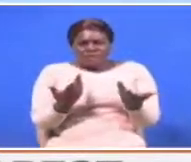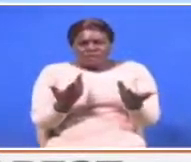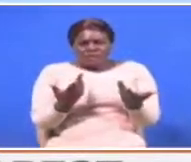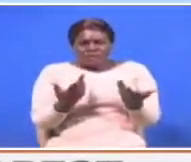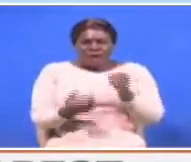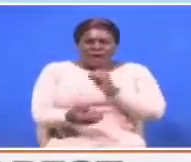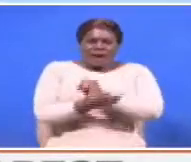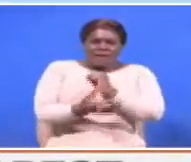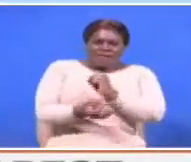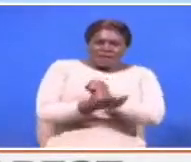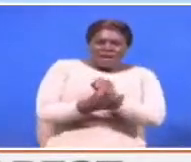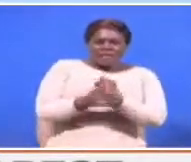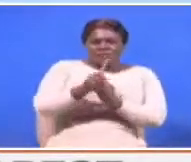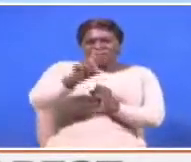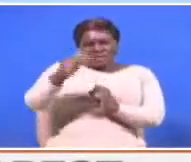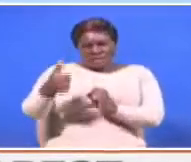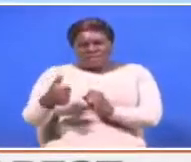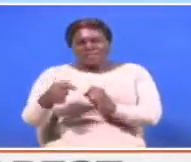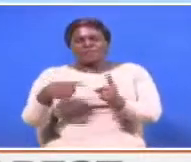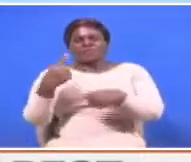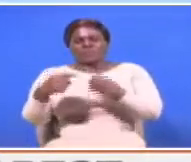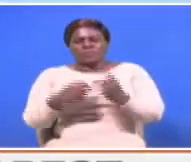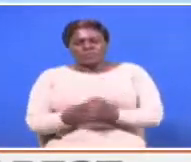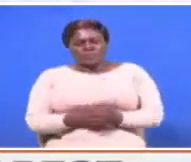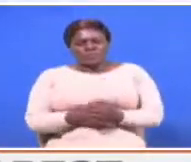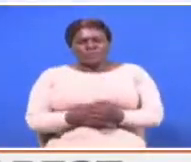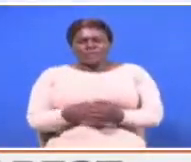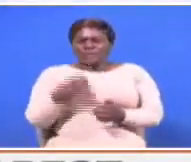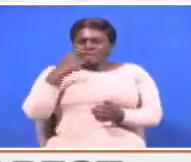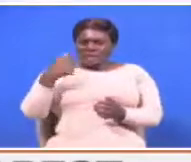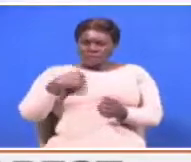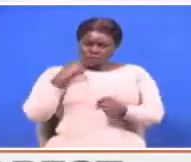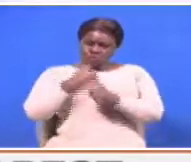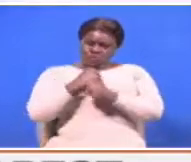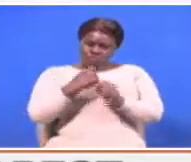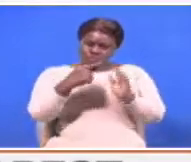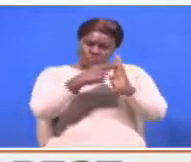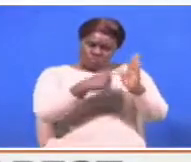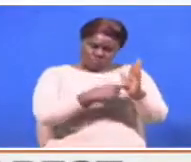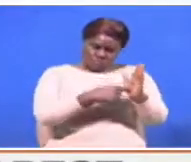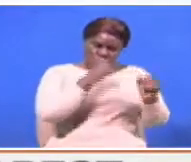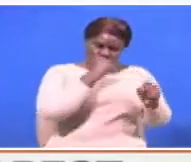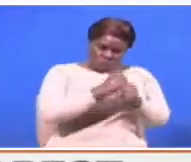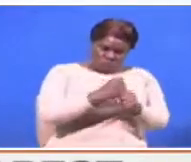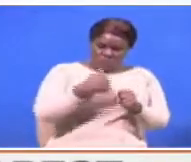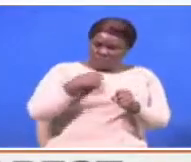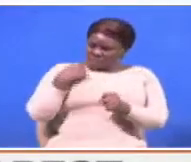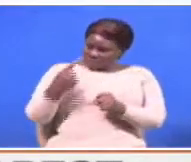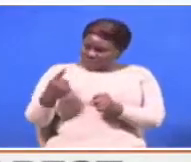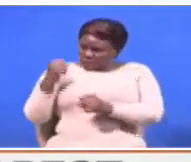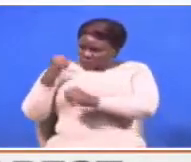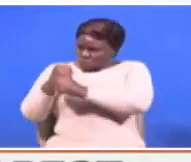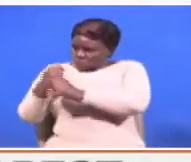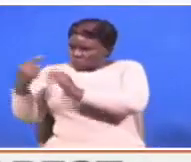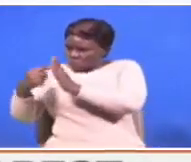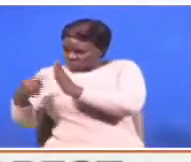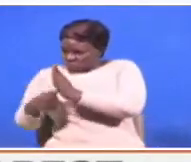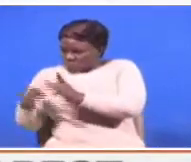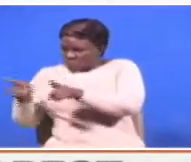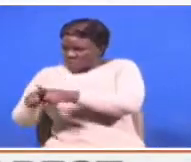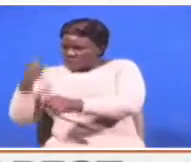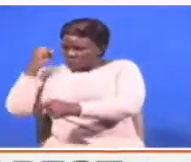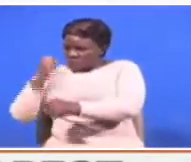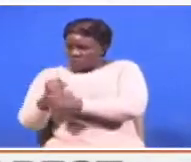nayo mazoezi na maybe kuna yenye naumia kunayo. So akiniambia tufanye hivi, tunafanya. Nikimwambia tufanye hivi, tunafanya.